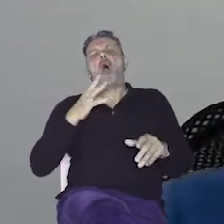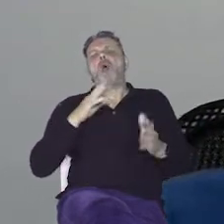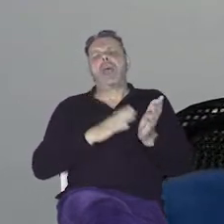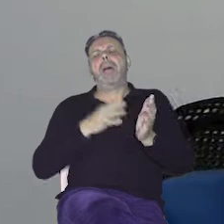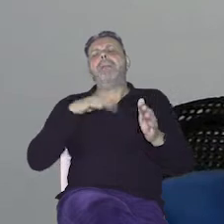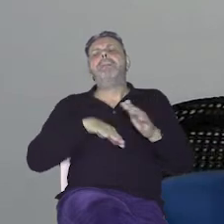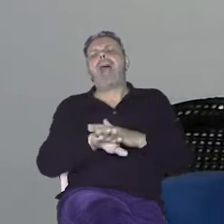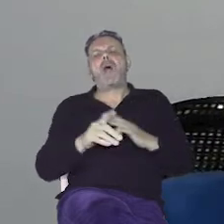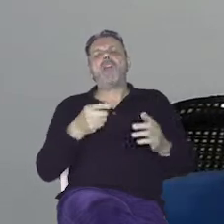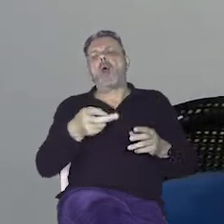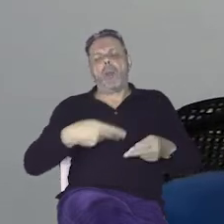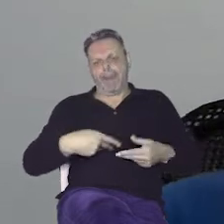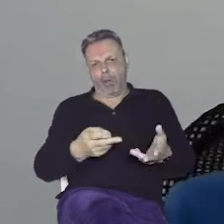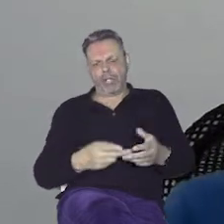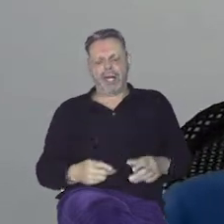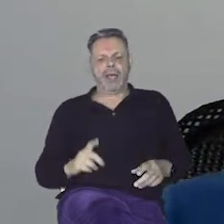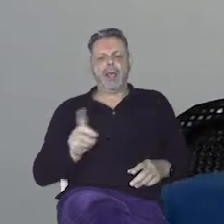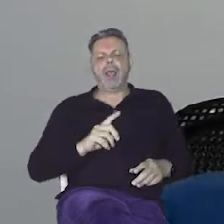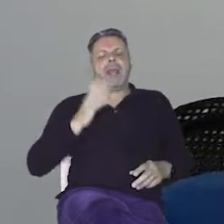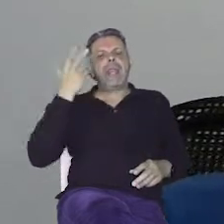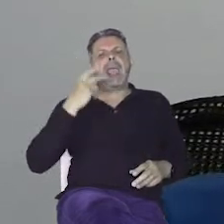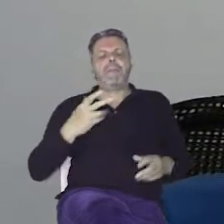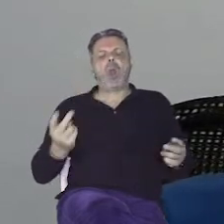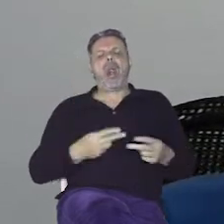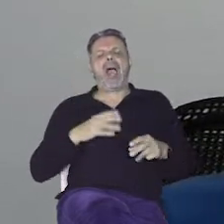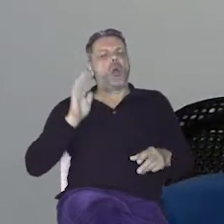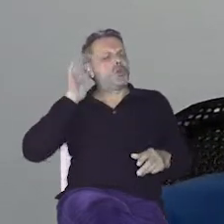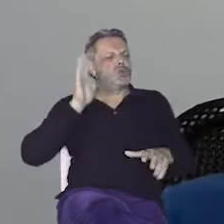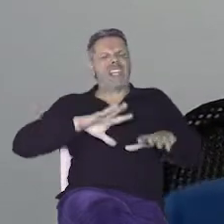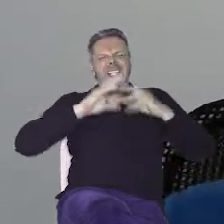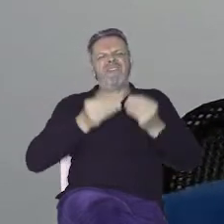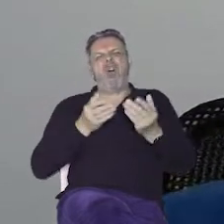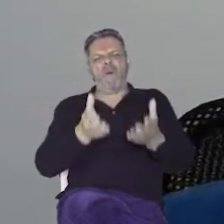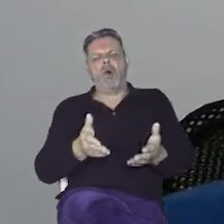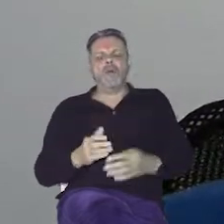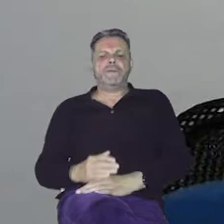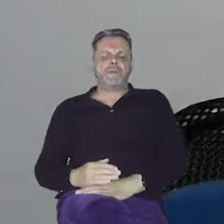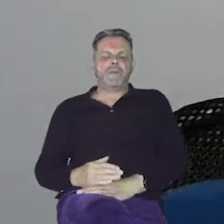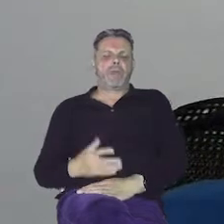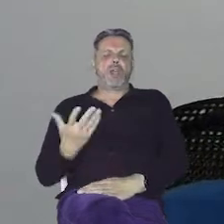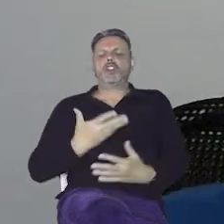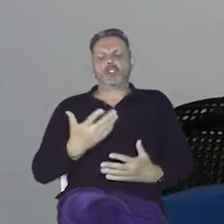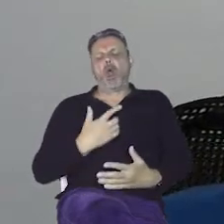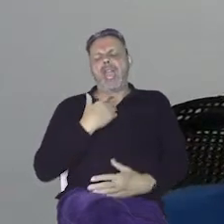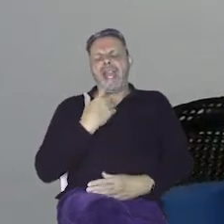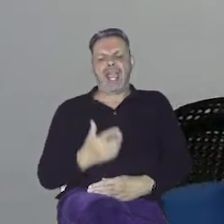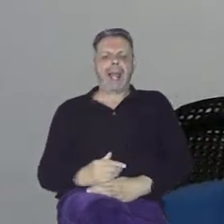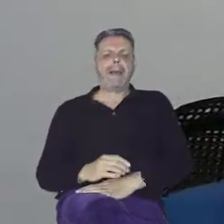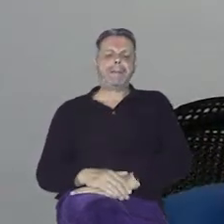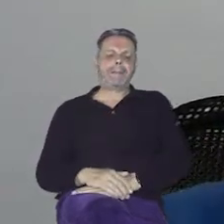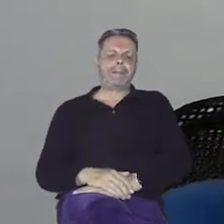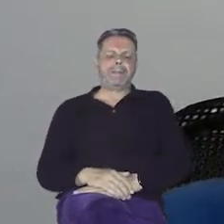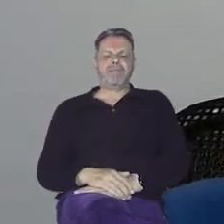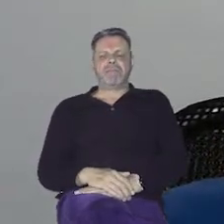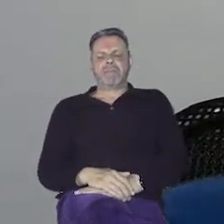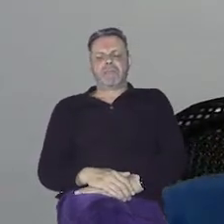upućivala. Nije bilo lako slušati sve ovo što je izneseno od strane i vas Sonja